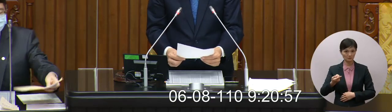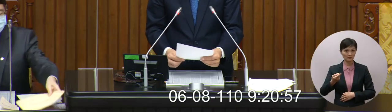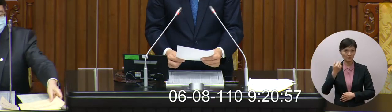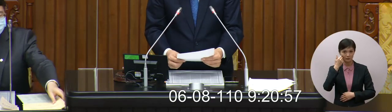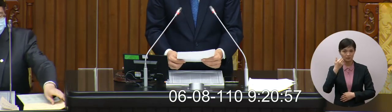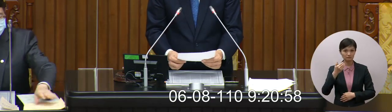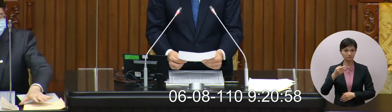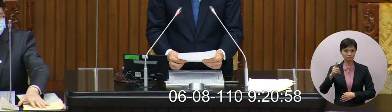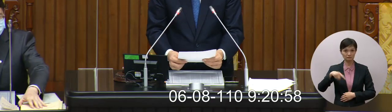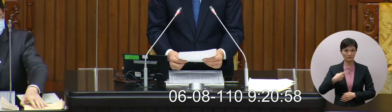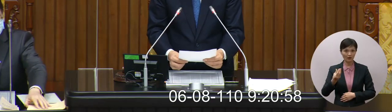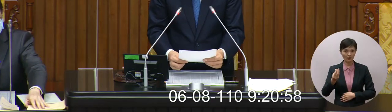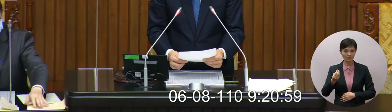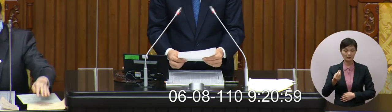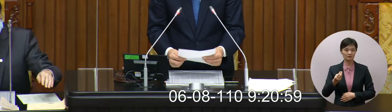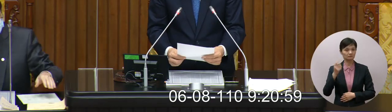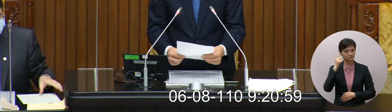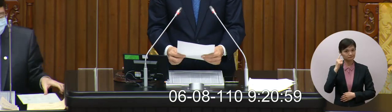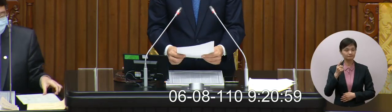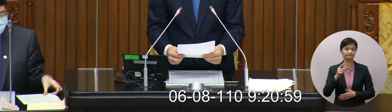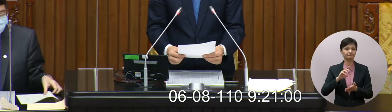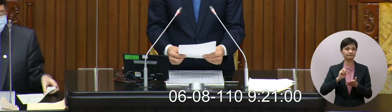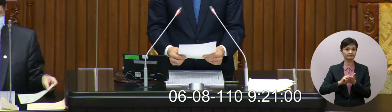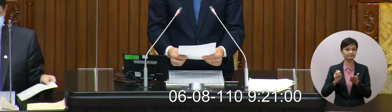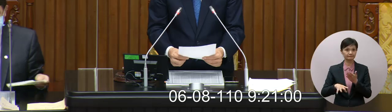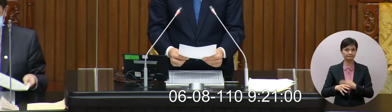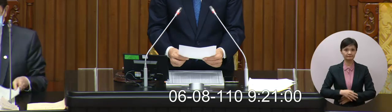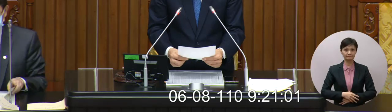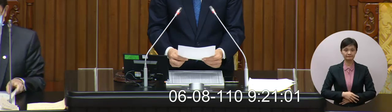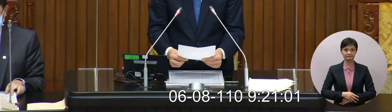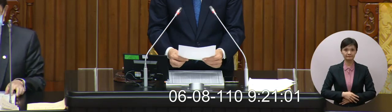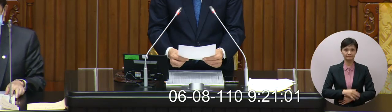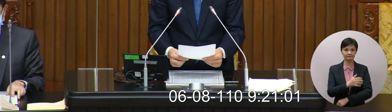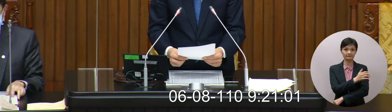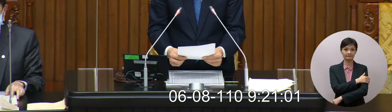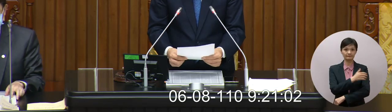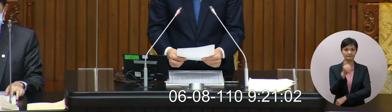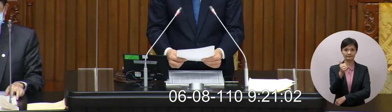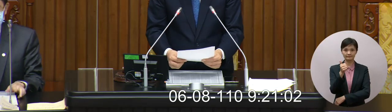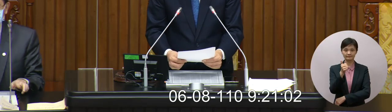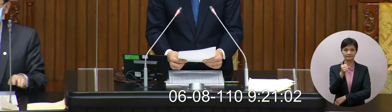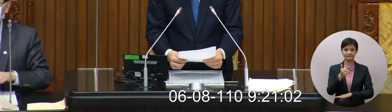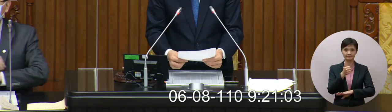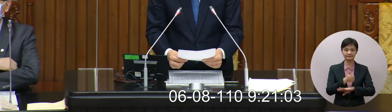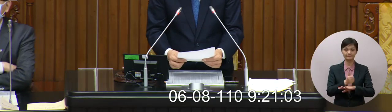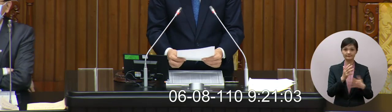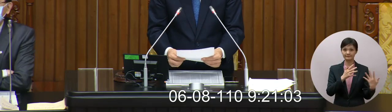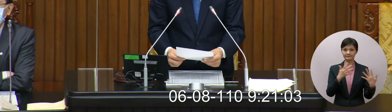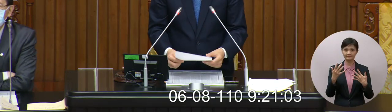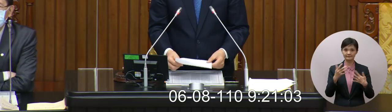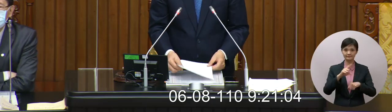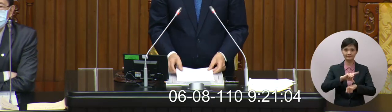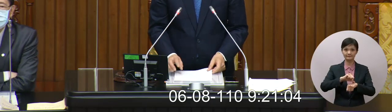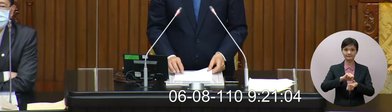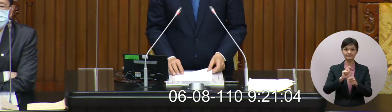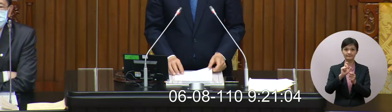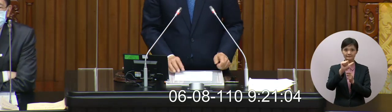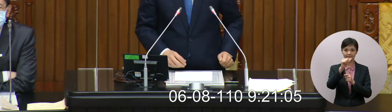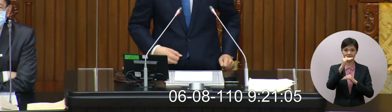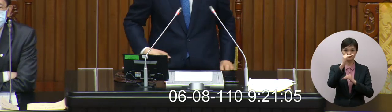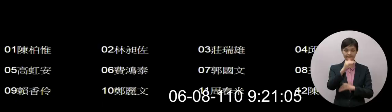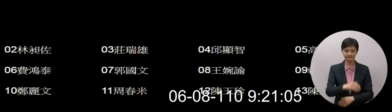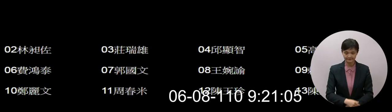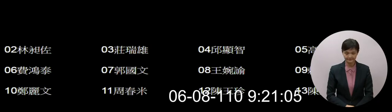在场，视为弃权，请陈委员驳回质询，询答时间为十五分